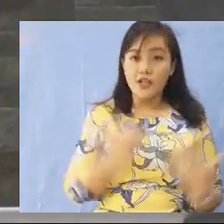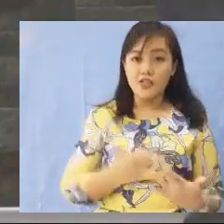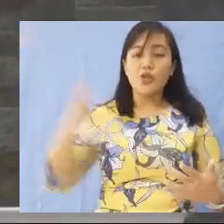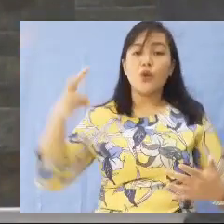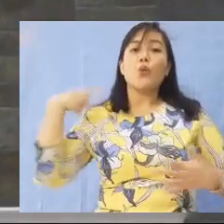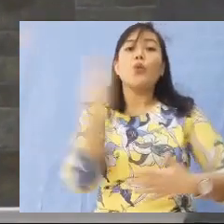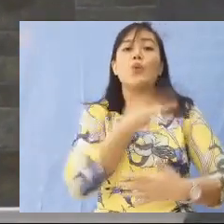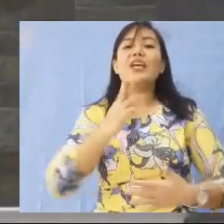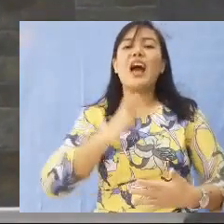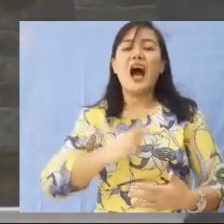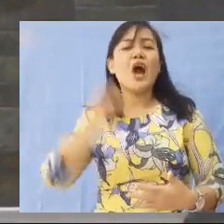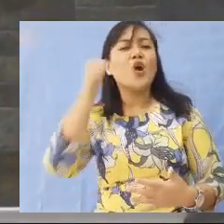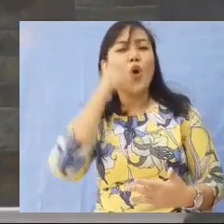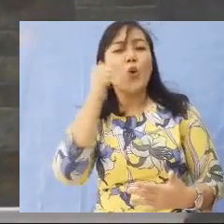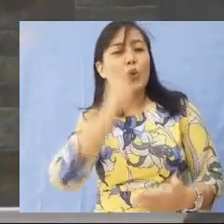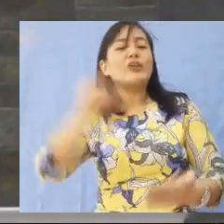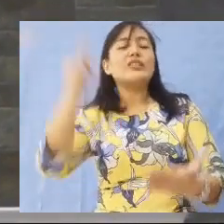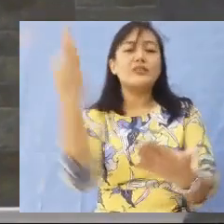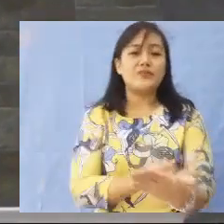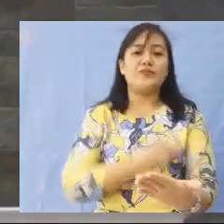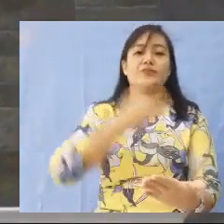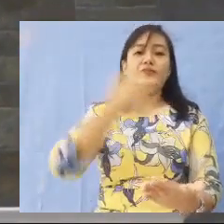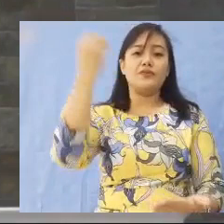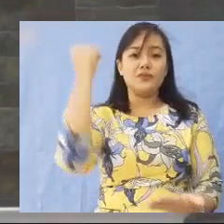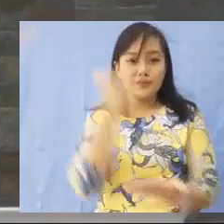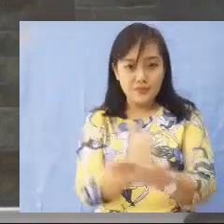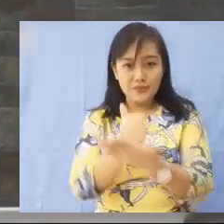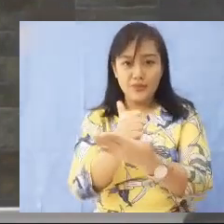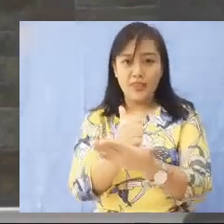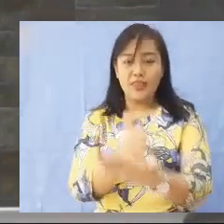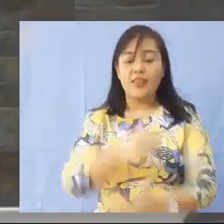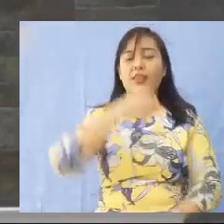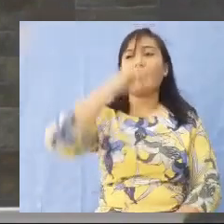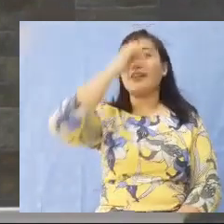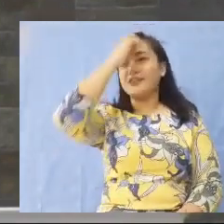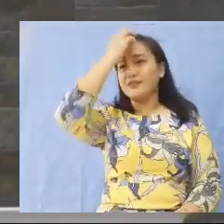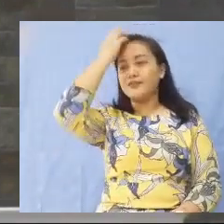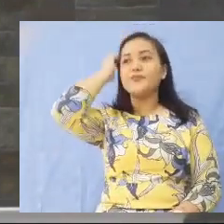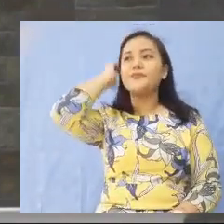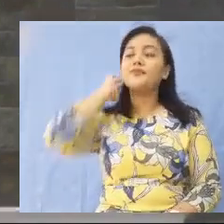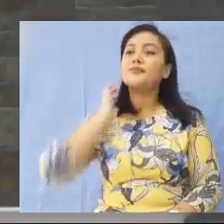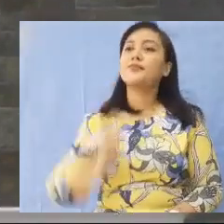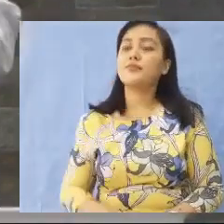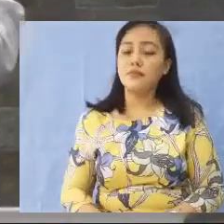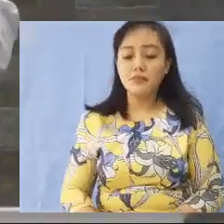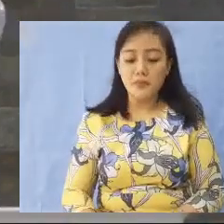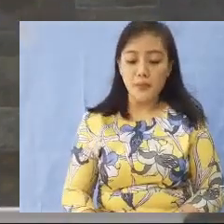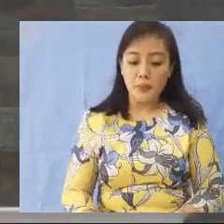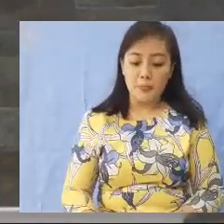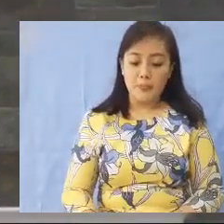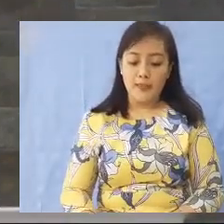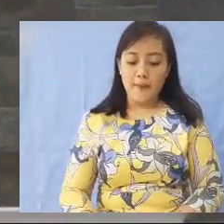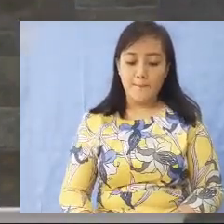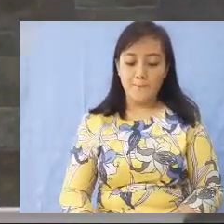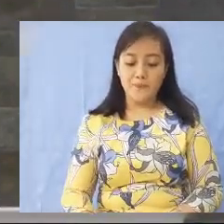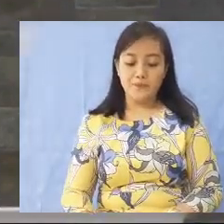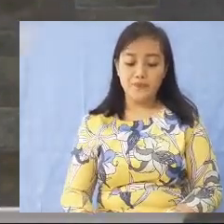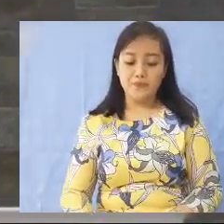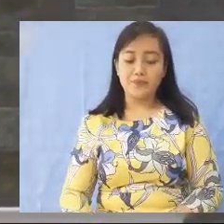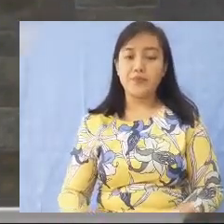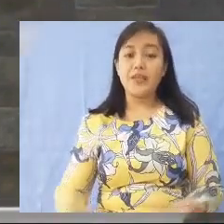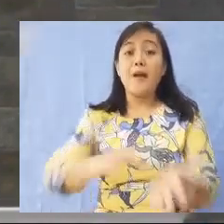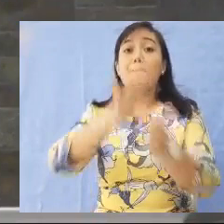Di ba? So kaya yun po yung ano, yun po yung maganda. Tingnan nyo po. So the Bible